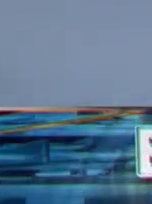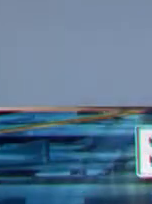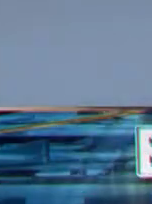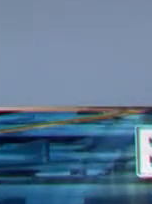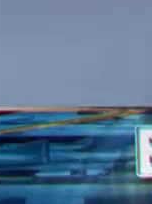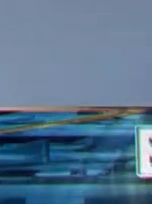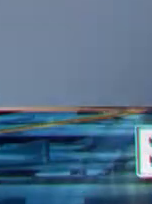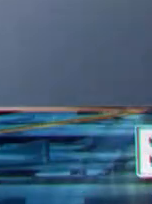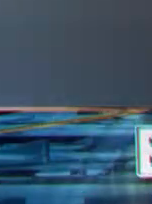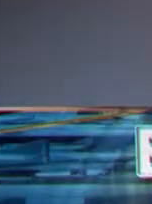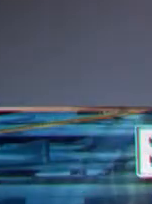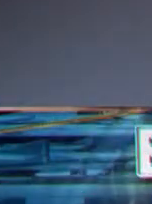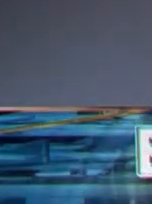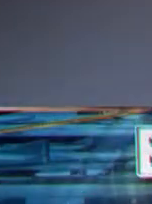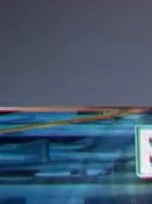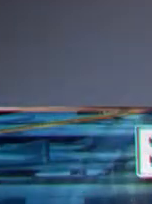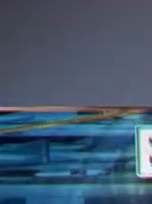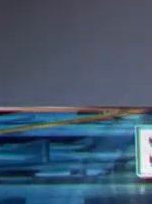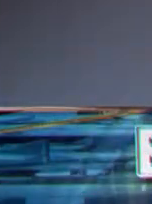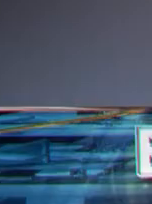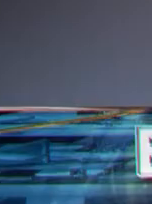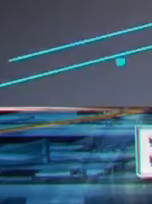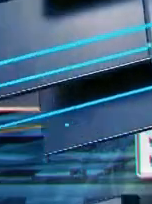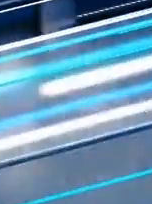Жолаушылары динаман, Талдықорғанда қоғамдық көлік өртенді.